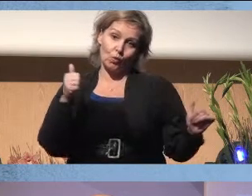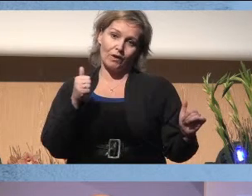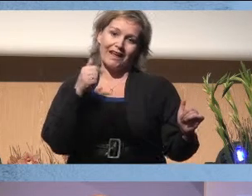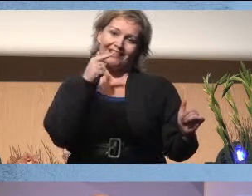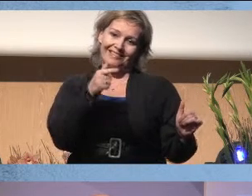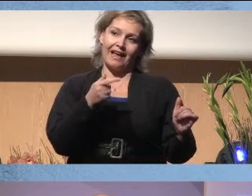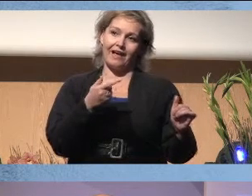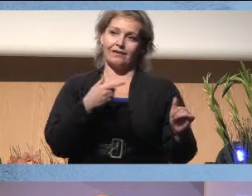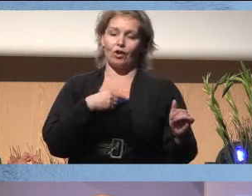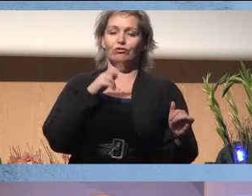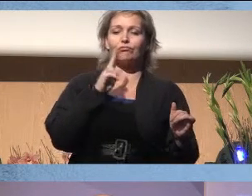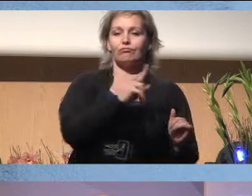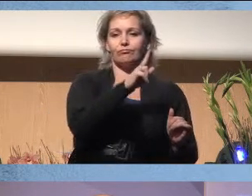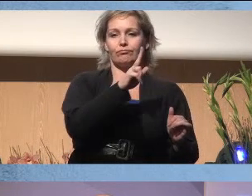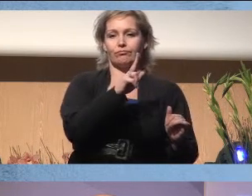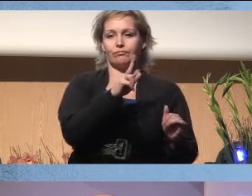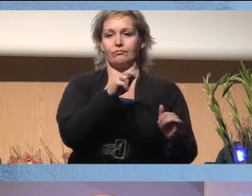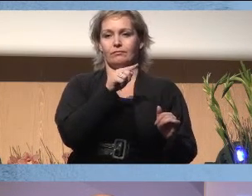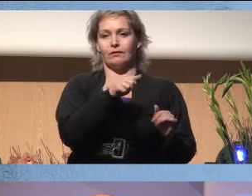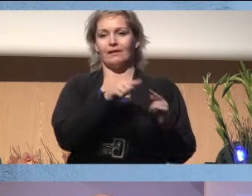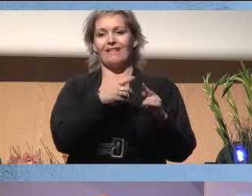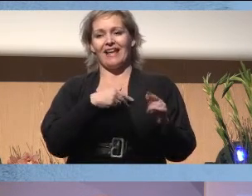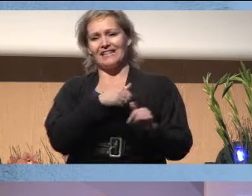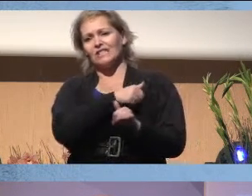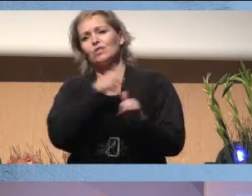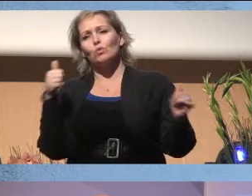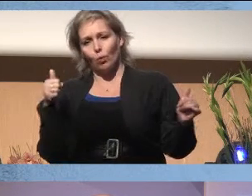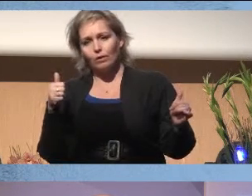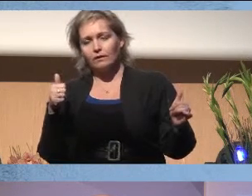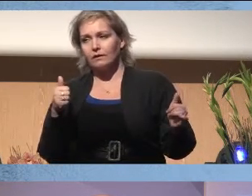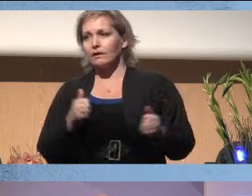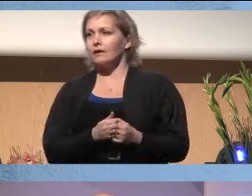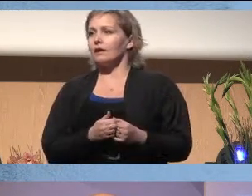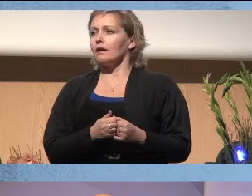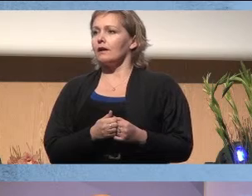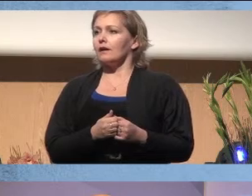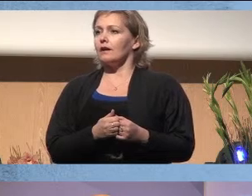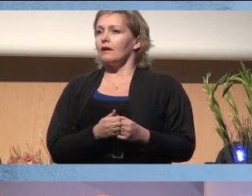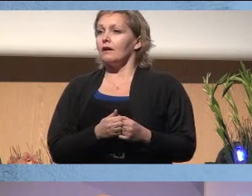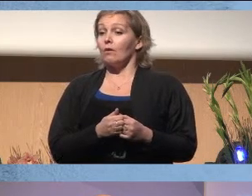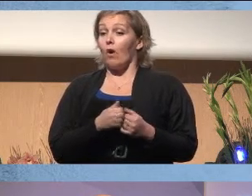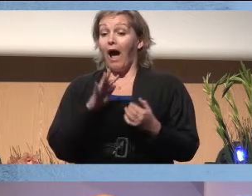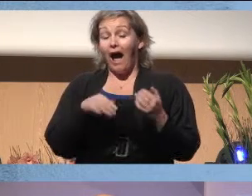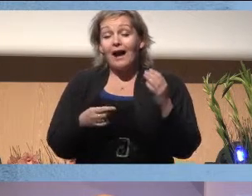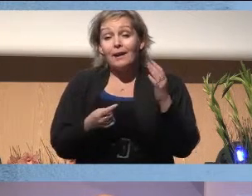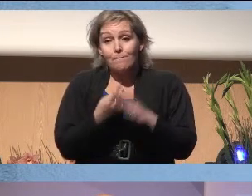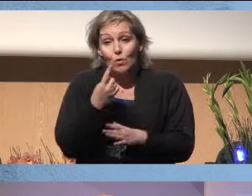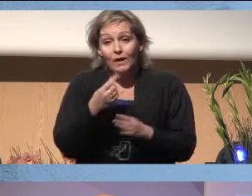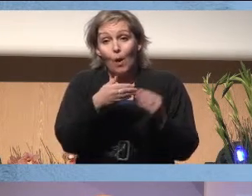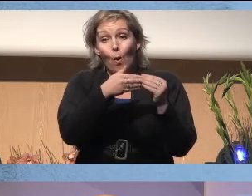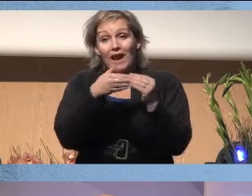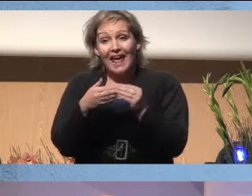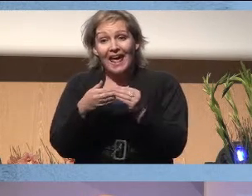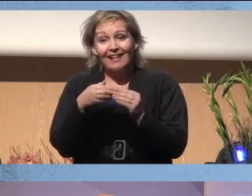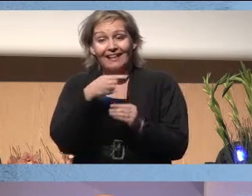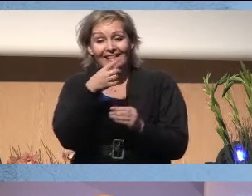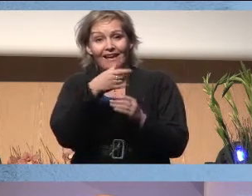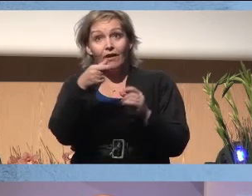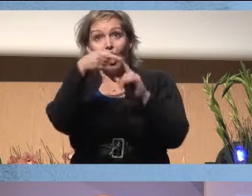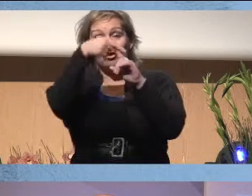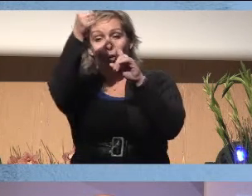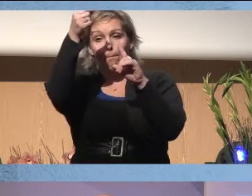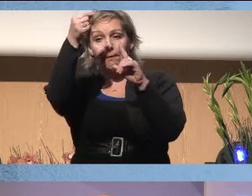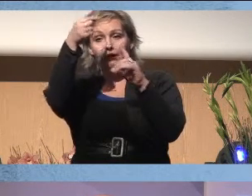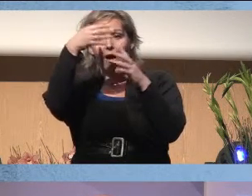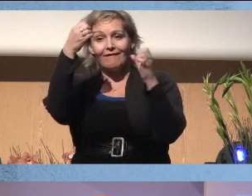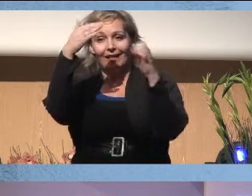er et særlig kjennetegn for disse organisasjonene. De er veldig store, og er det mulig å lede de fra toppen av